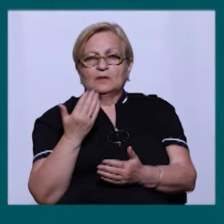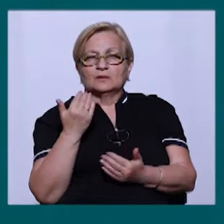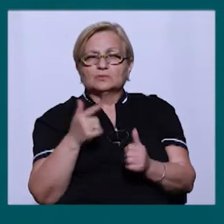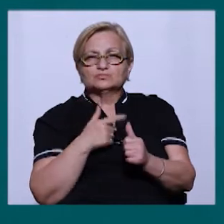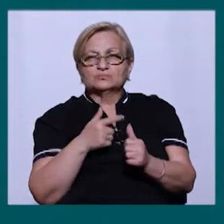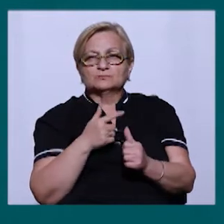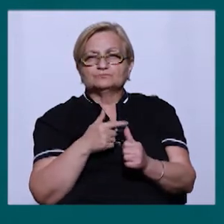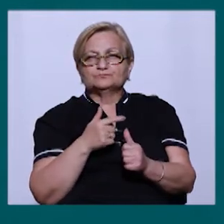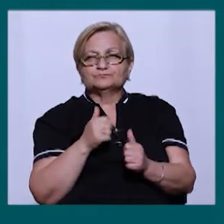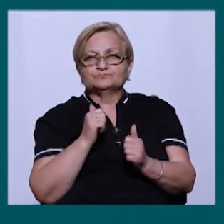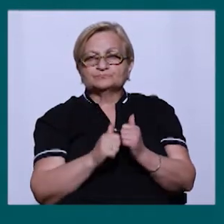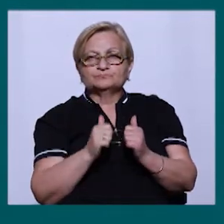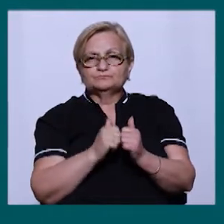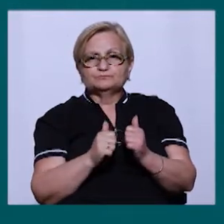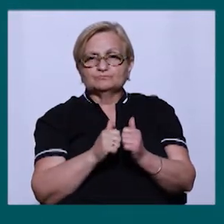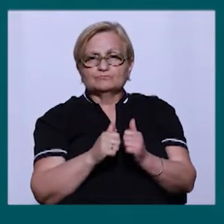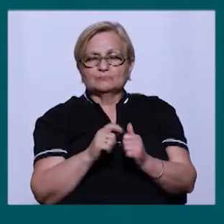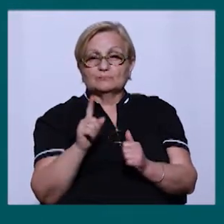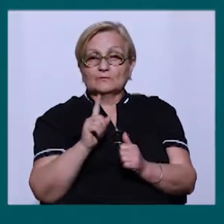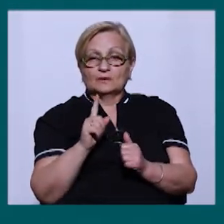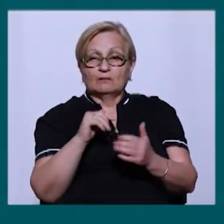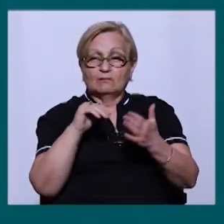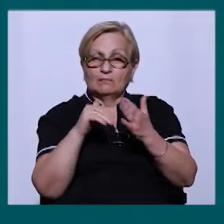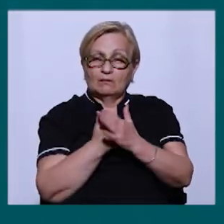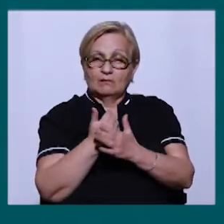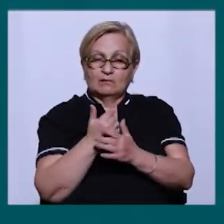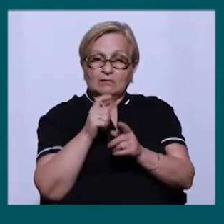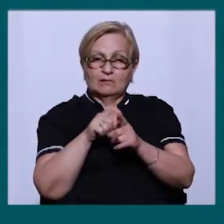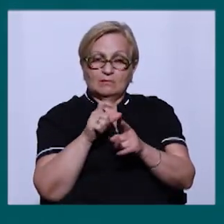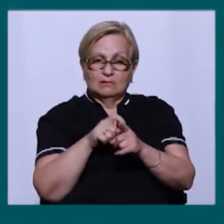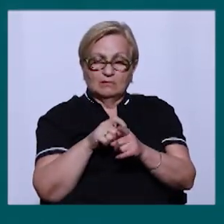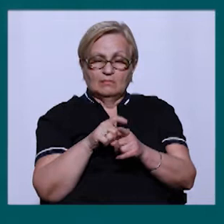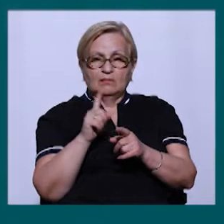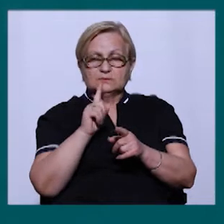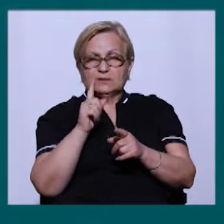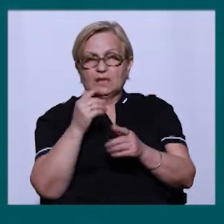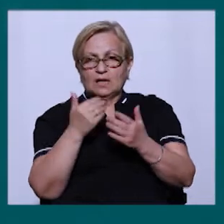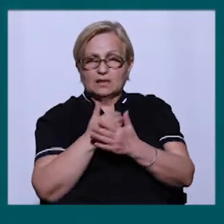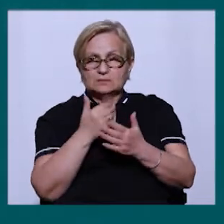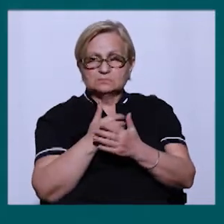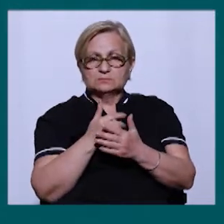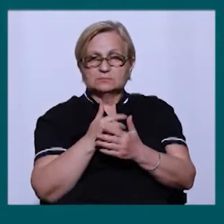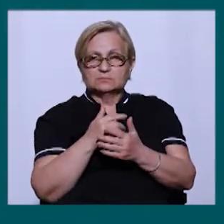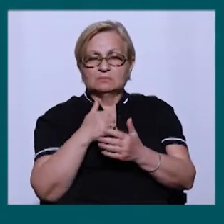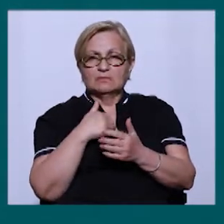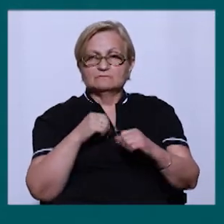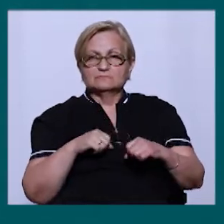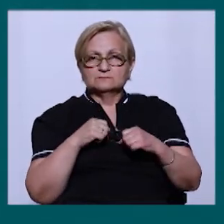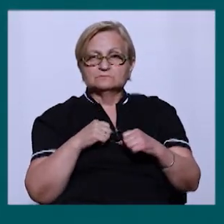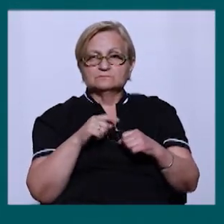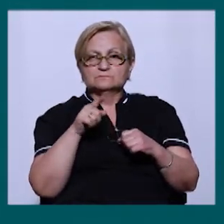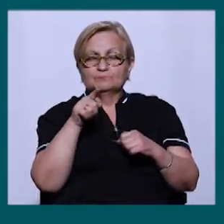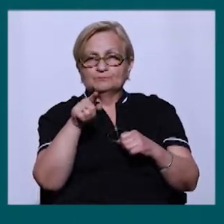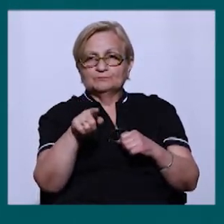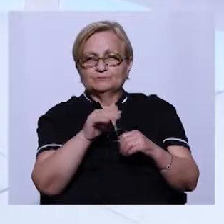განრიგებადობა. ყოველთვის, როცა რაღაცა ახალი სიდიდე შემოვაქვს, ახალი ცნება შემოვაქვს, ახალი რაღაცა, ვცდილობ რომ ეს